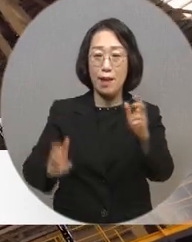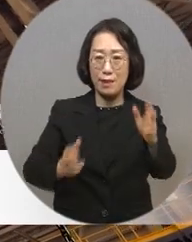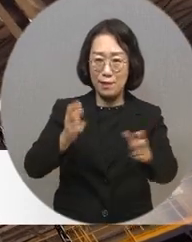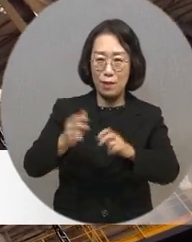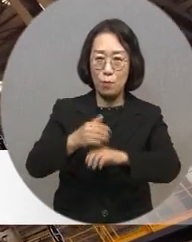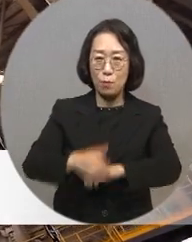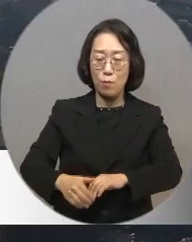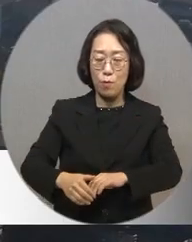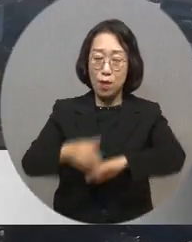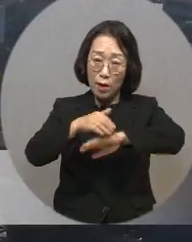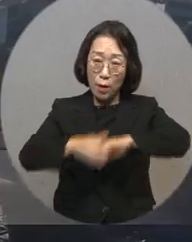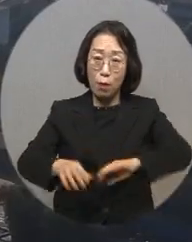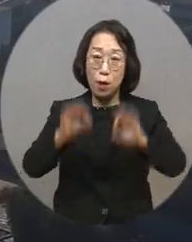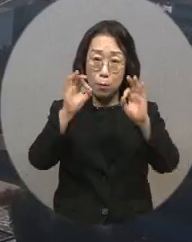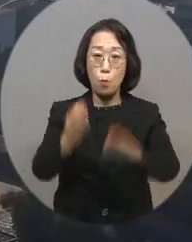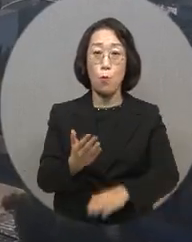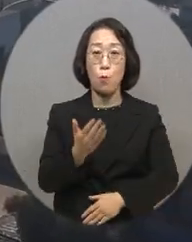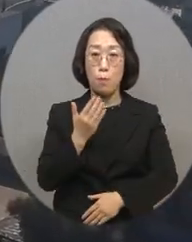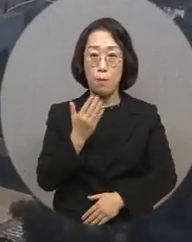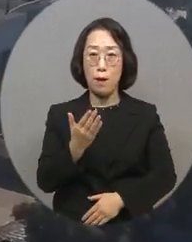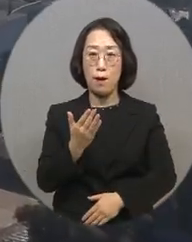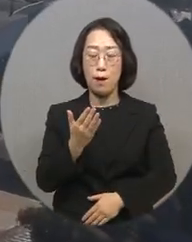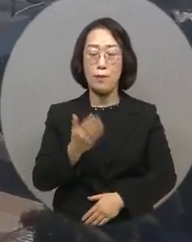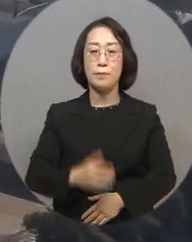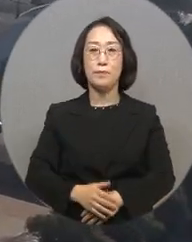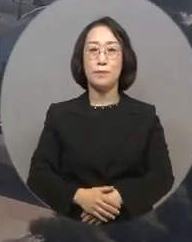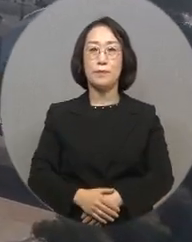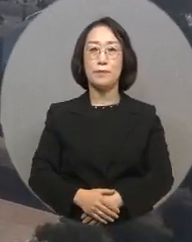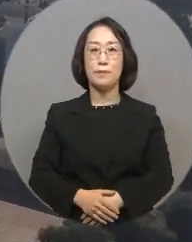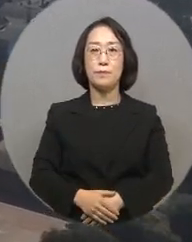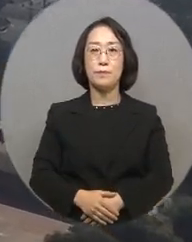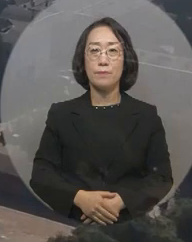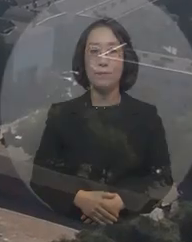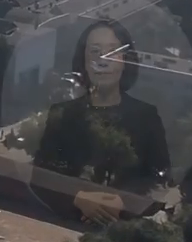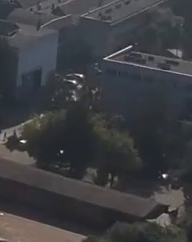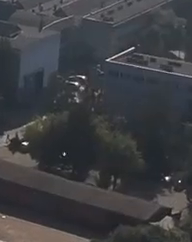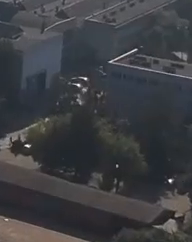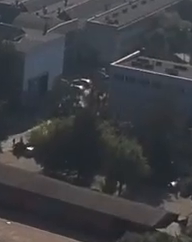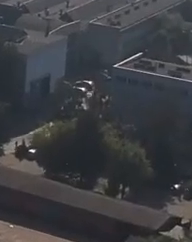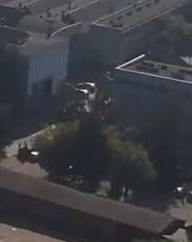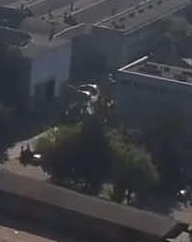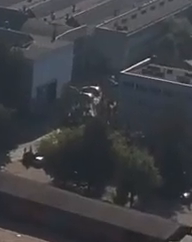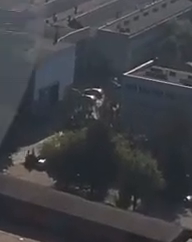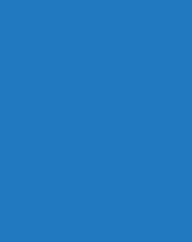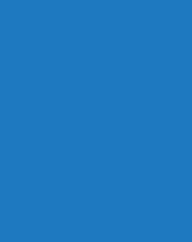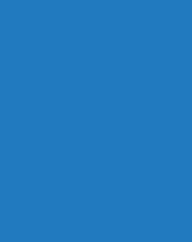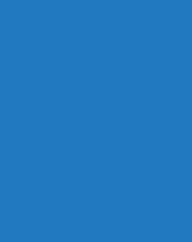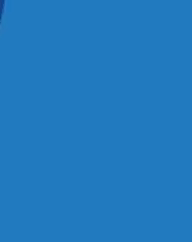함께 공유하는 자리가 됐습니다. 복지TV 뉴스 김재상입니다.